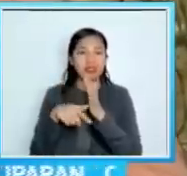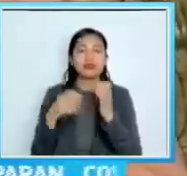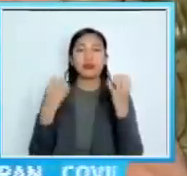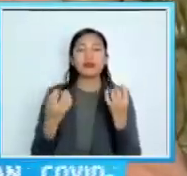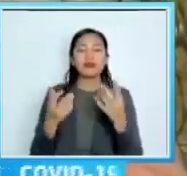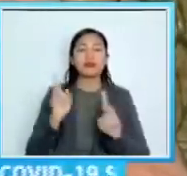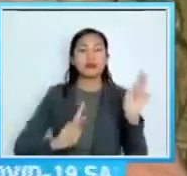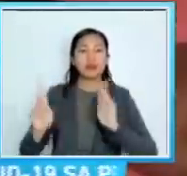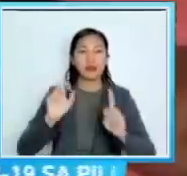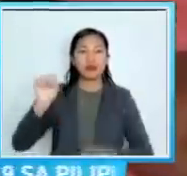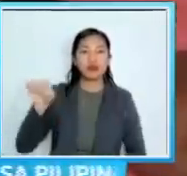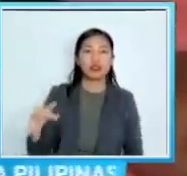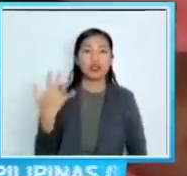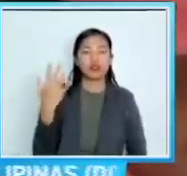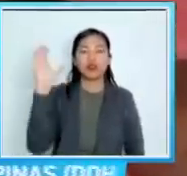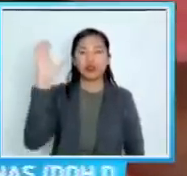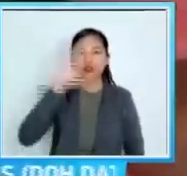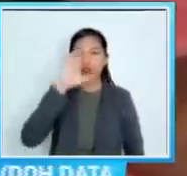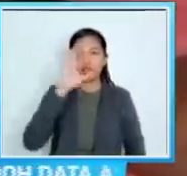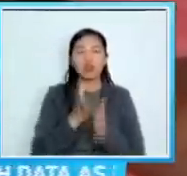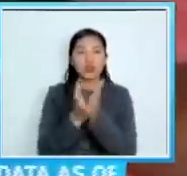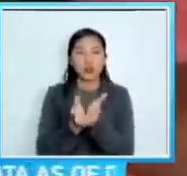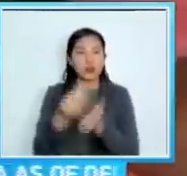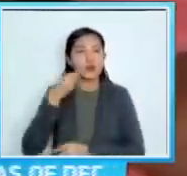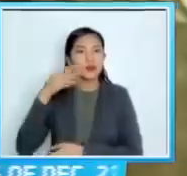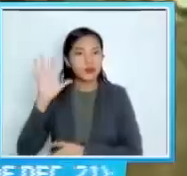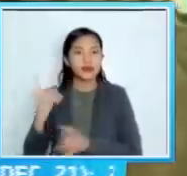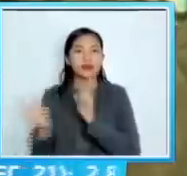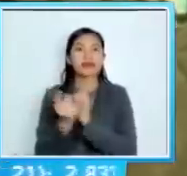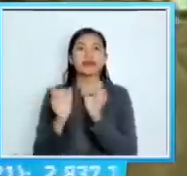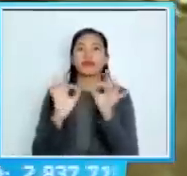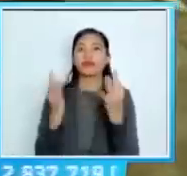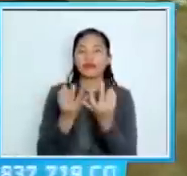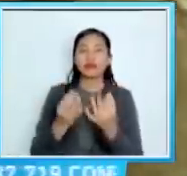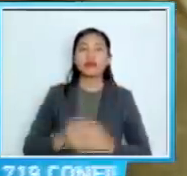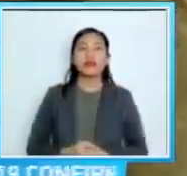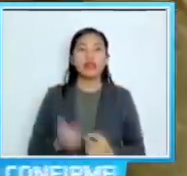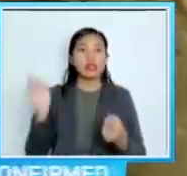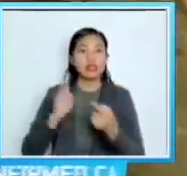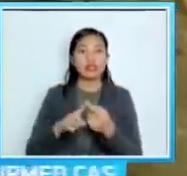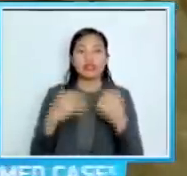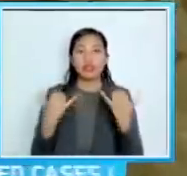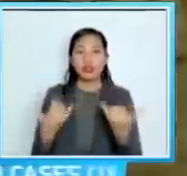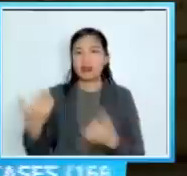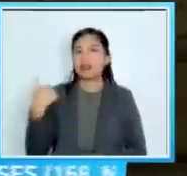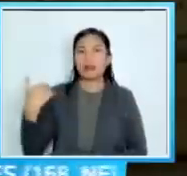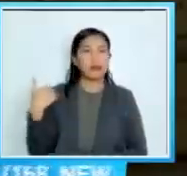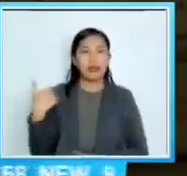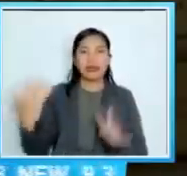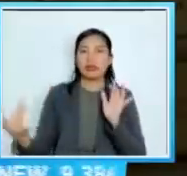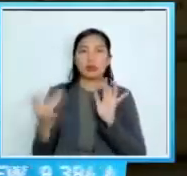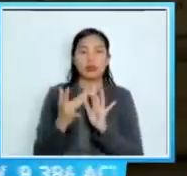mga masasakyang vessel para makauwi at makita ang kanilang mga anak na hanggang ngayon ay hindi pa rin makontak. Sila